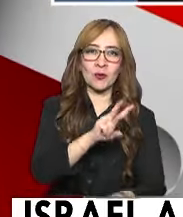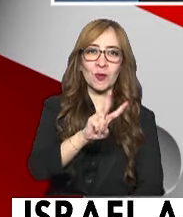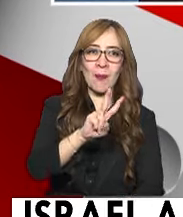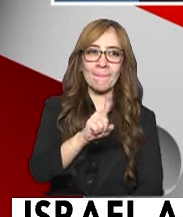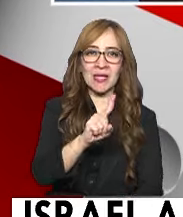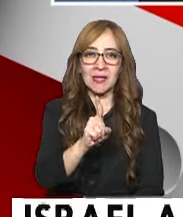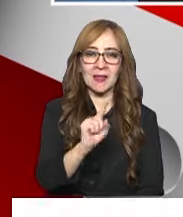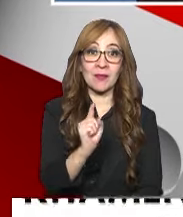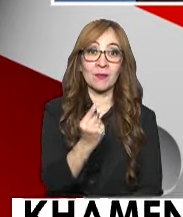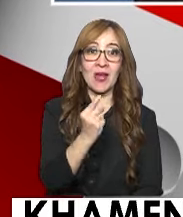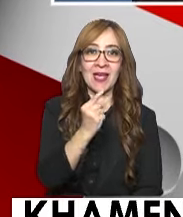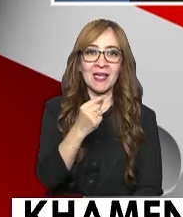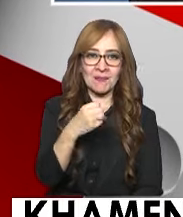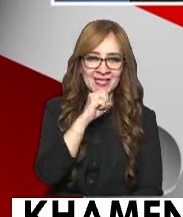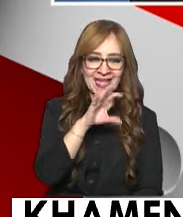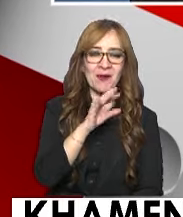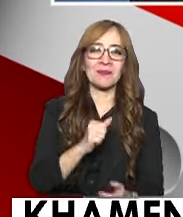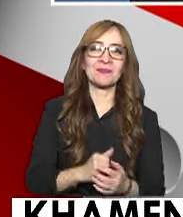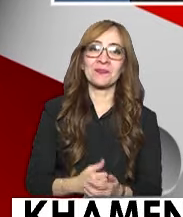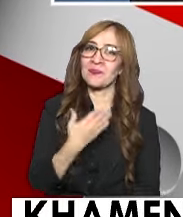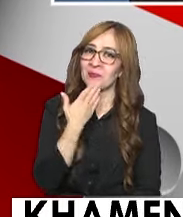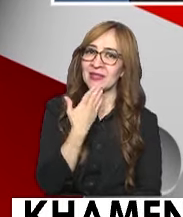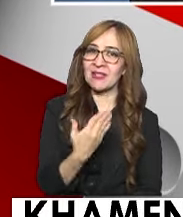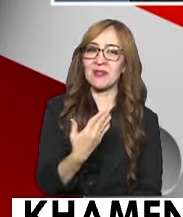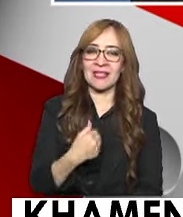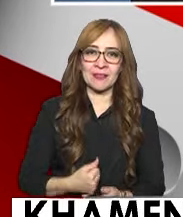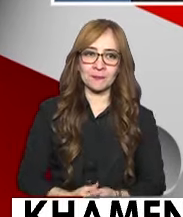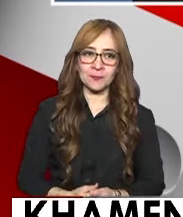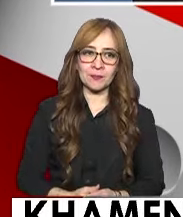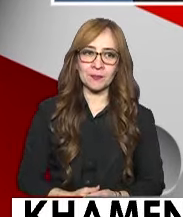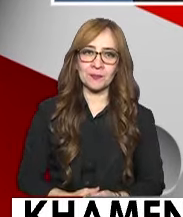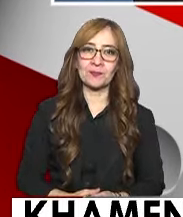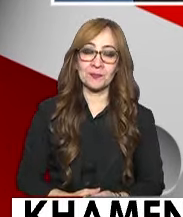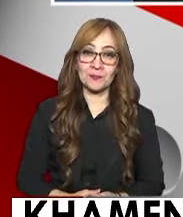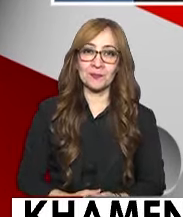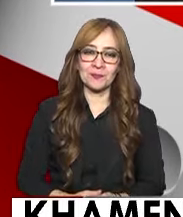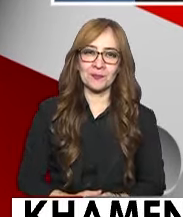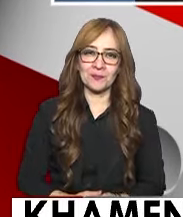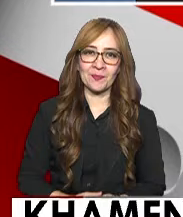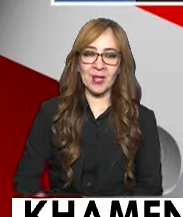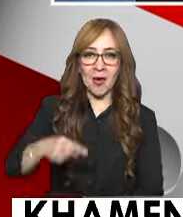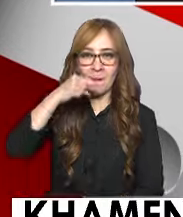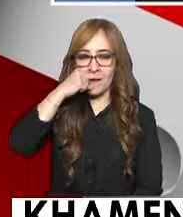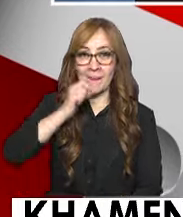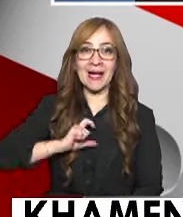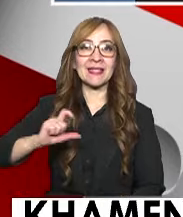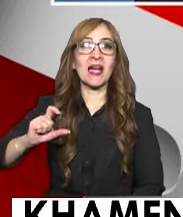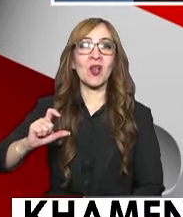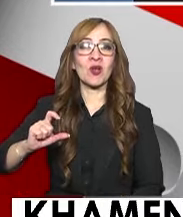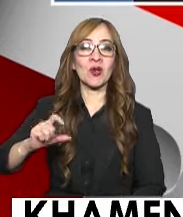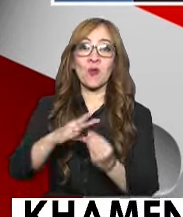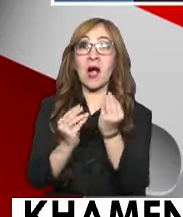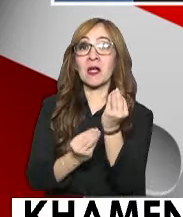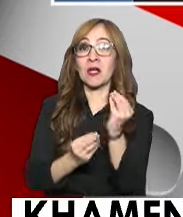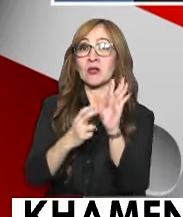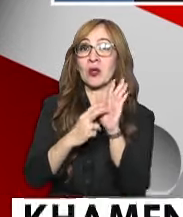dimulai saat Anda menjawab silakan Baik terima kasih saudara calon wakil nomor dua